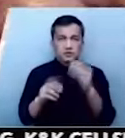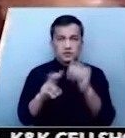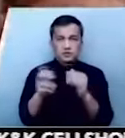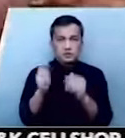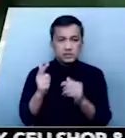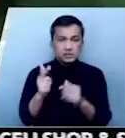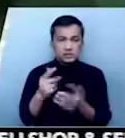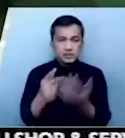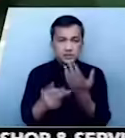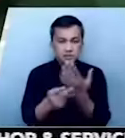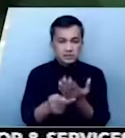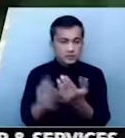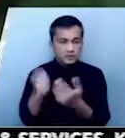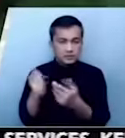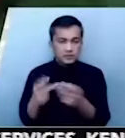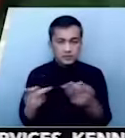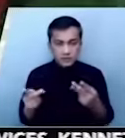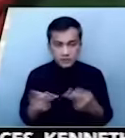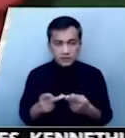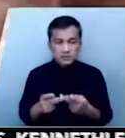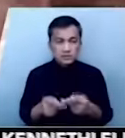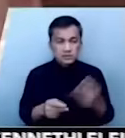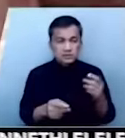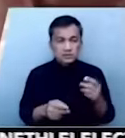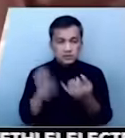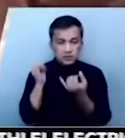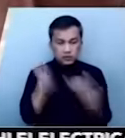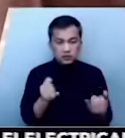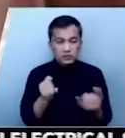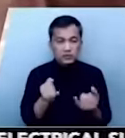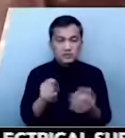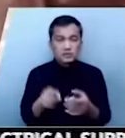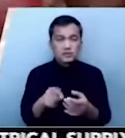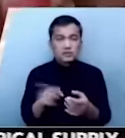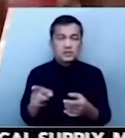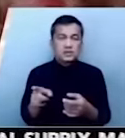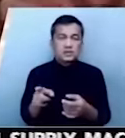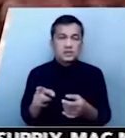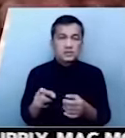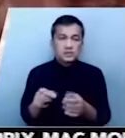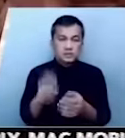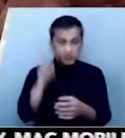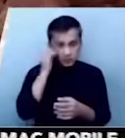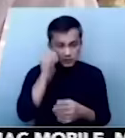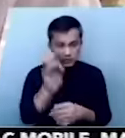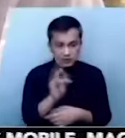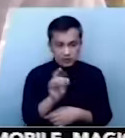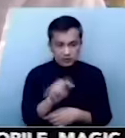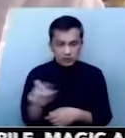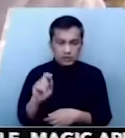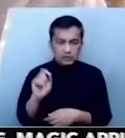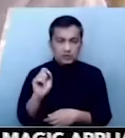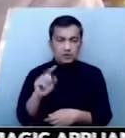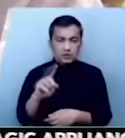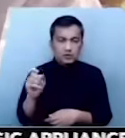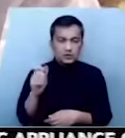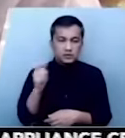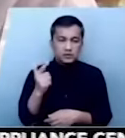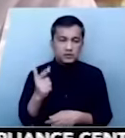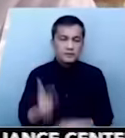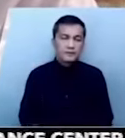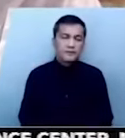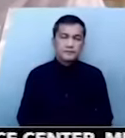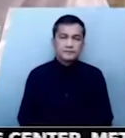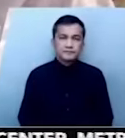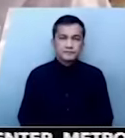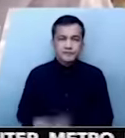ibang lugar. Habang ang imported na sibuyas, naglalaro sa 80 hanggang 120 pesos. Hindi naman lahat ng tao